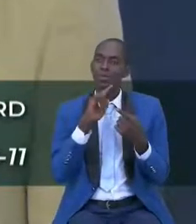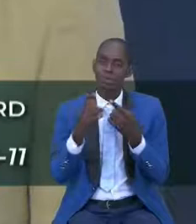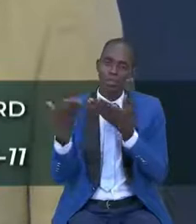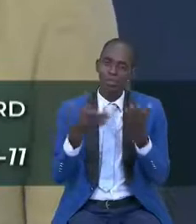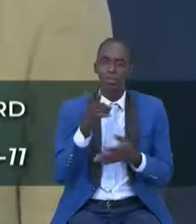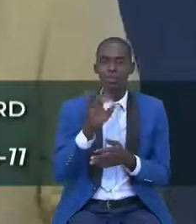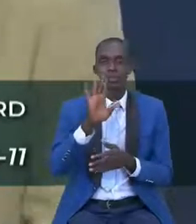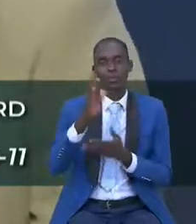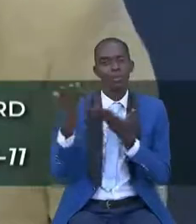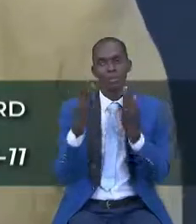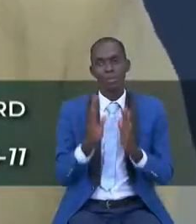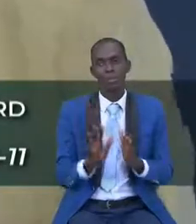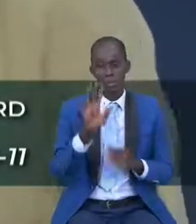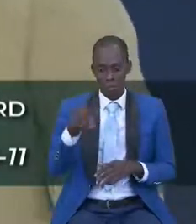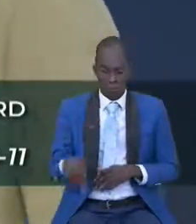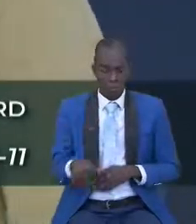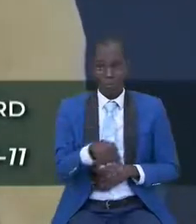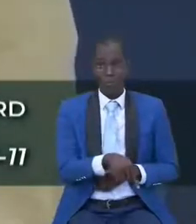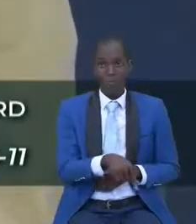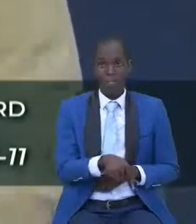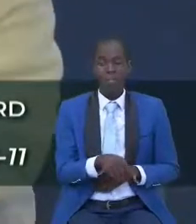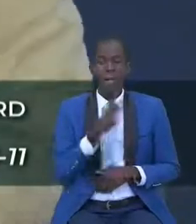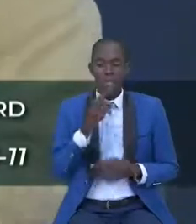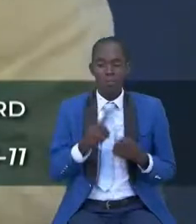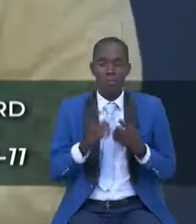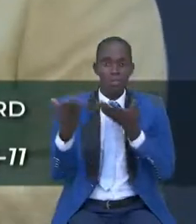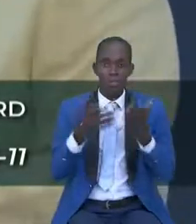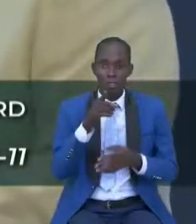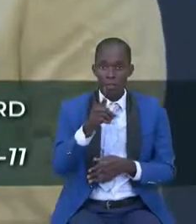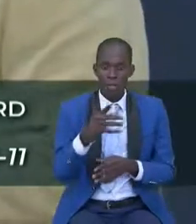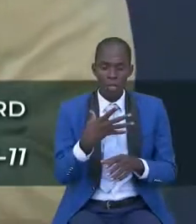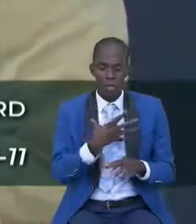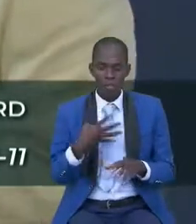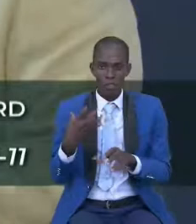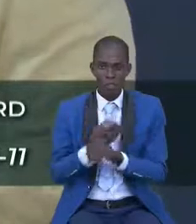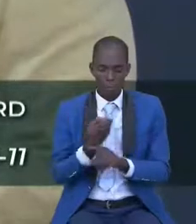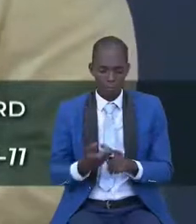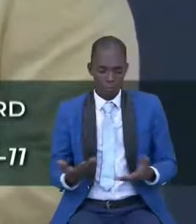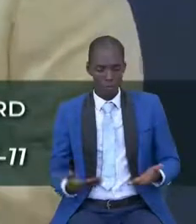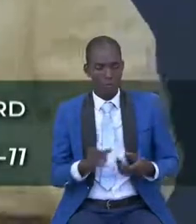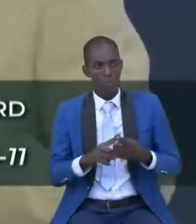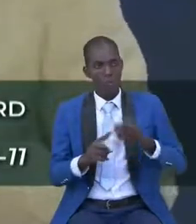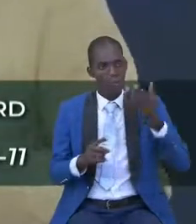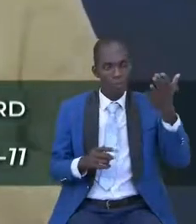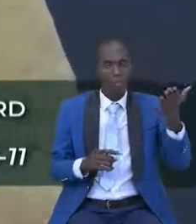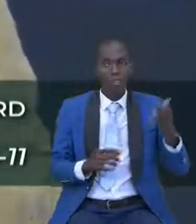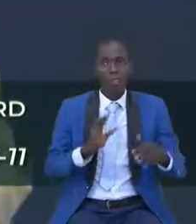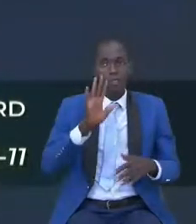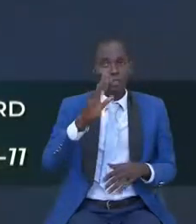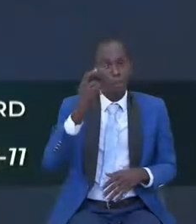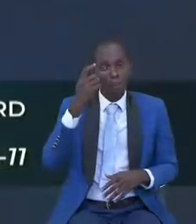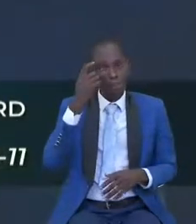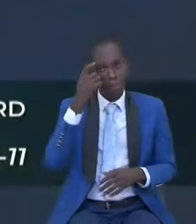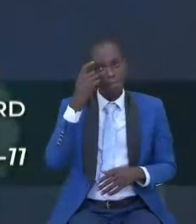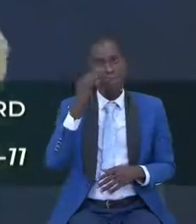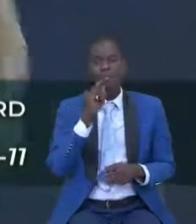main, c'est pour te servir, ton serviteur. Tes pieds sont là pour te servir et te déplacer